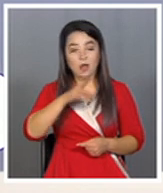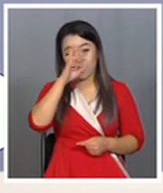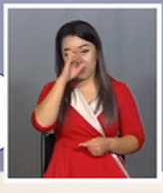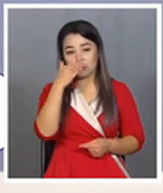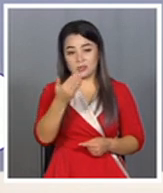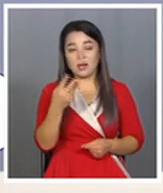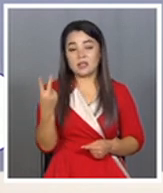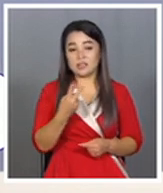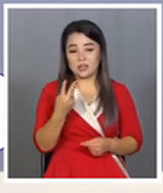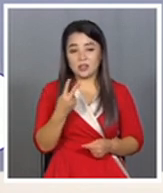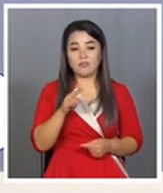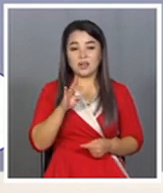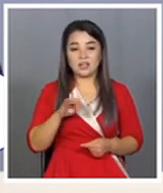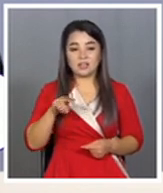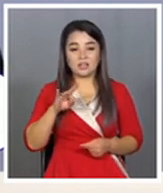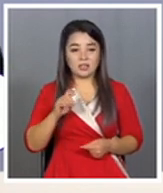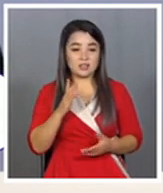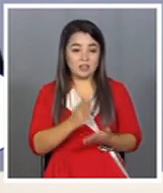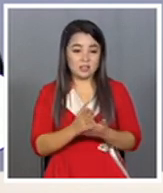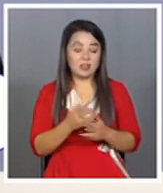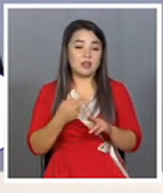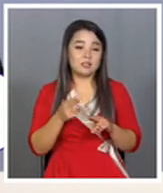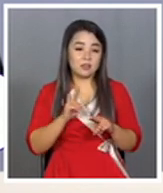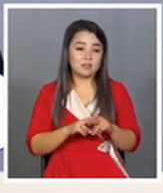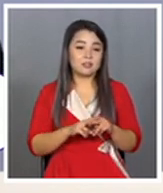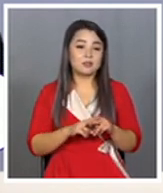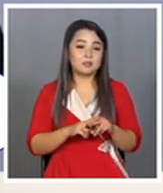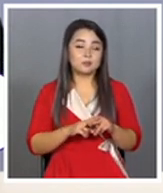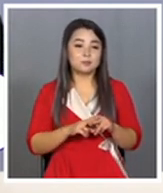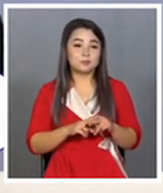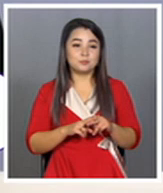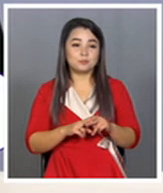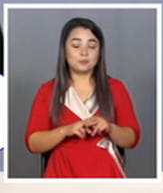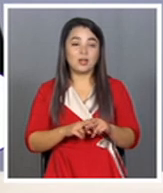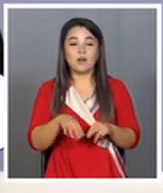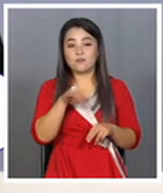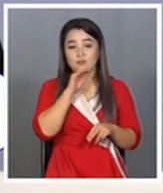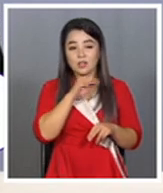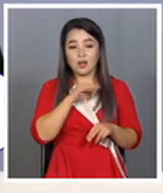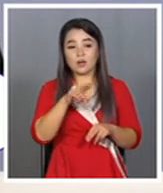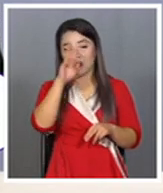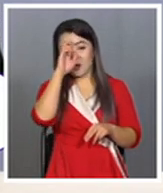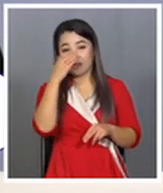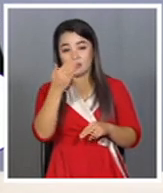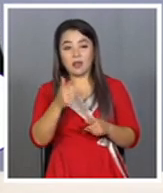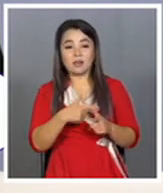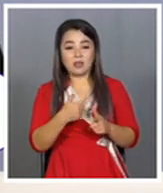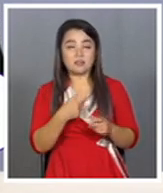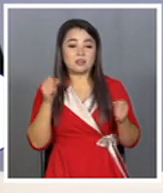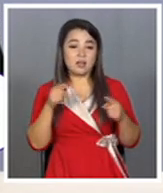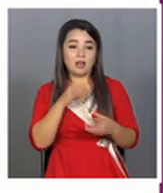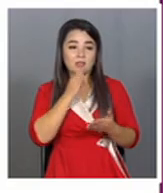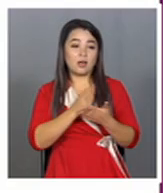ол II Фридрих. II Фридрих философ король деген атаққа ие болды.